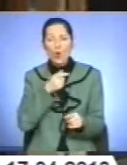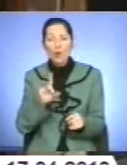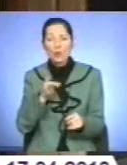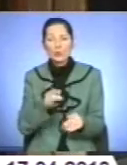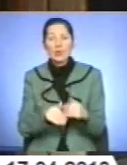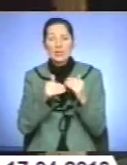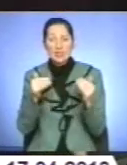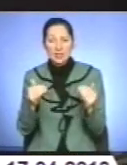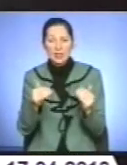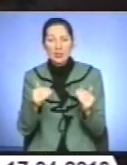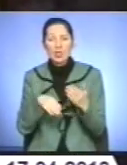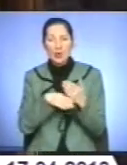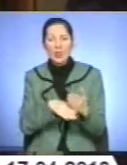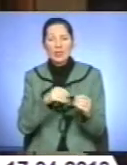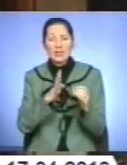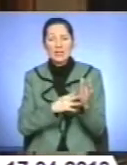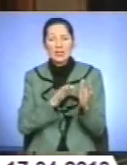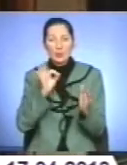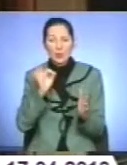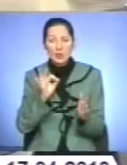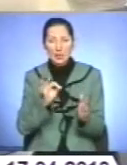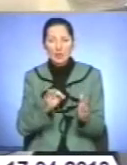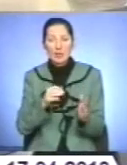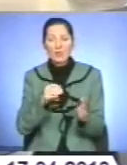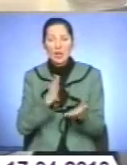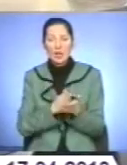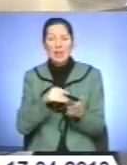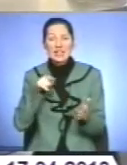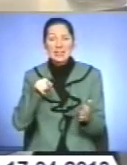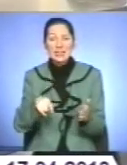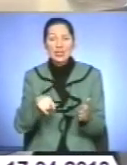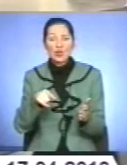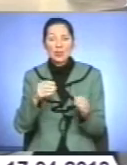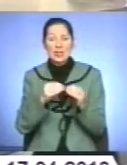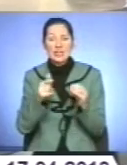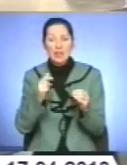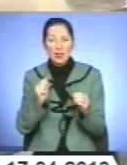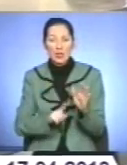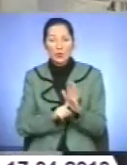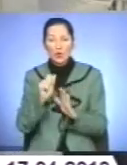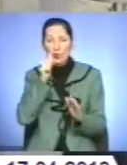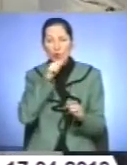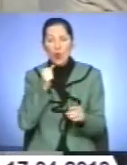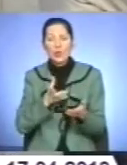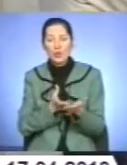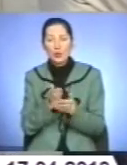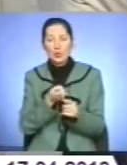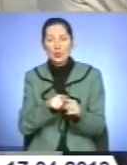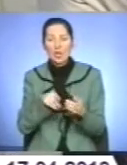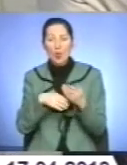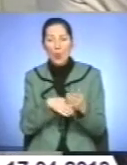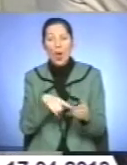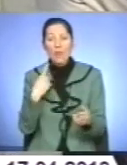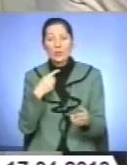зріс на 19% і становить 1010 гривень. Лише з початку року на виплату цієї допомоги в області витратили